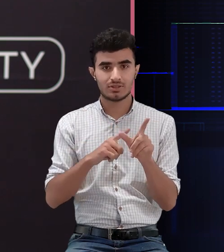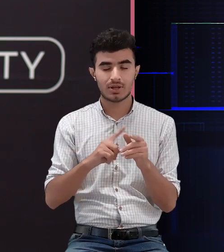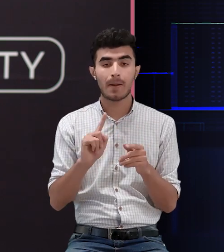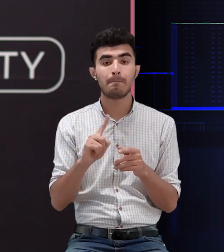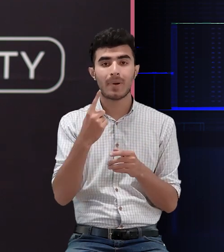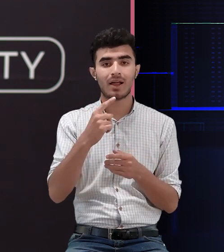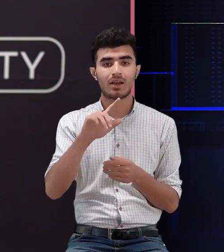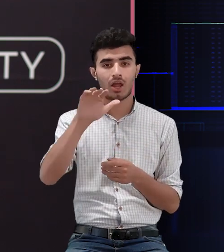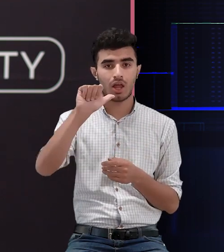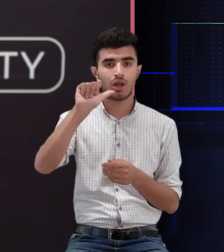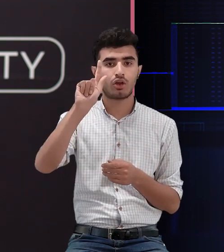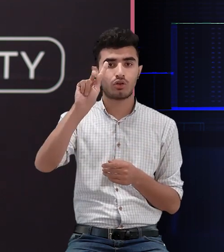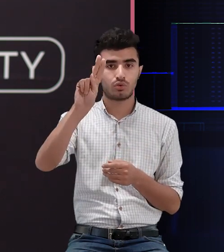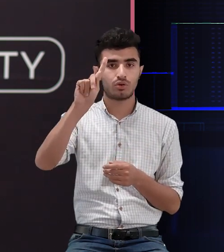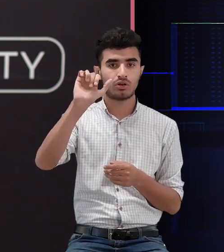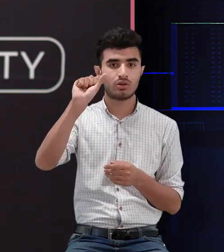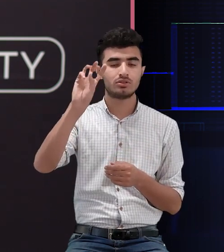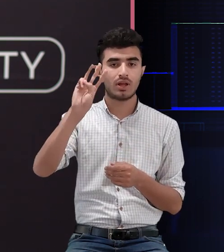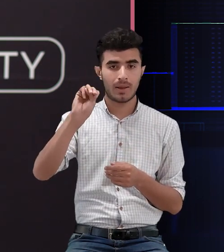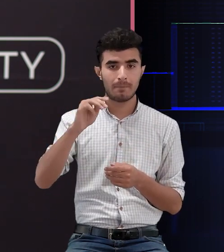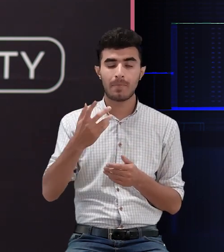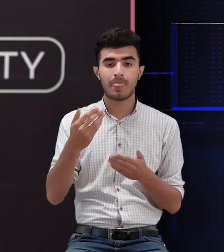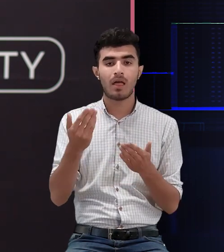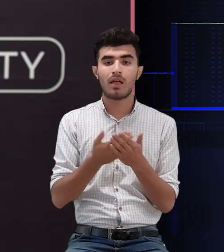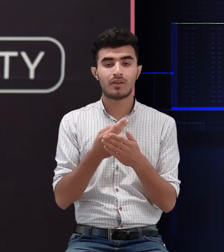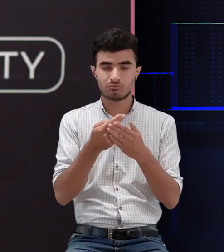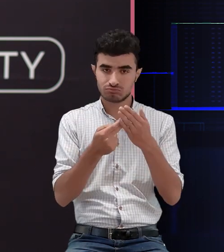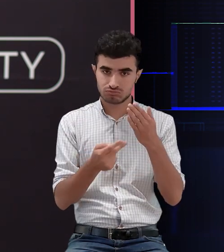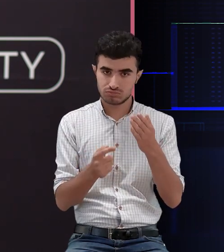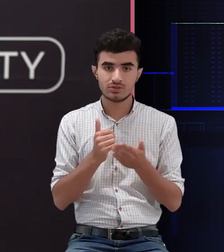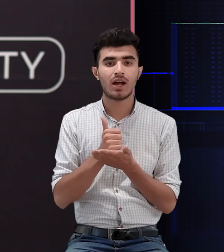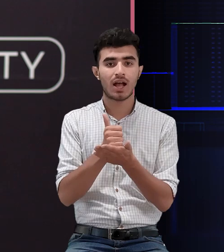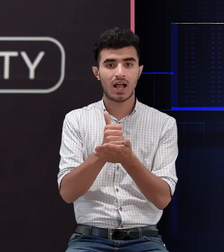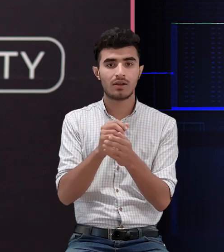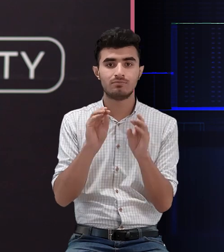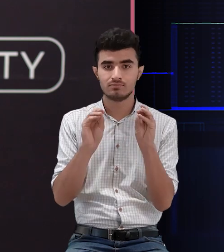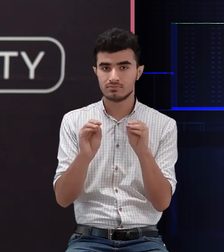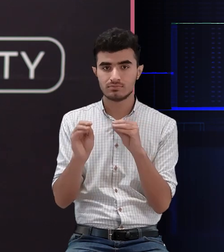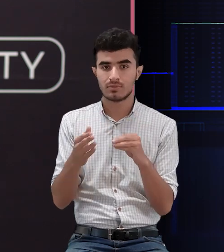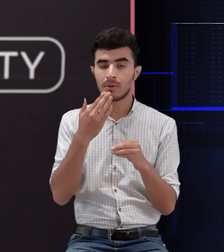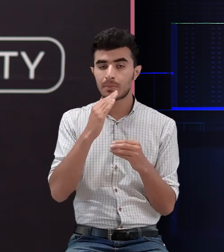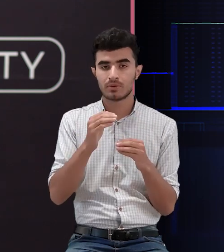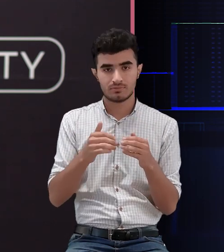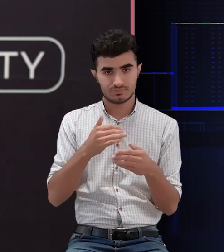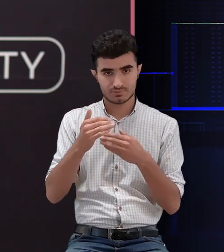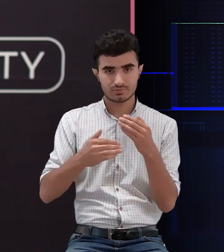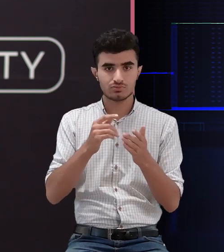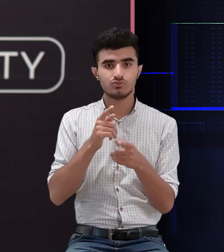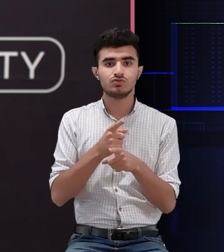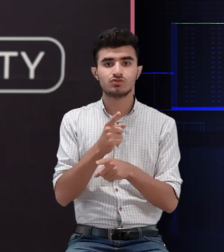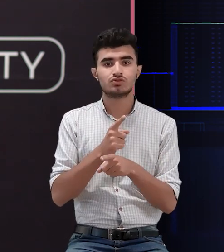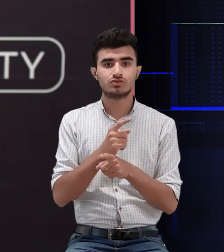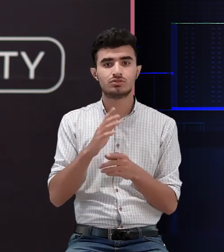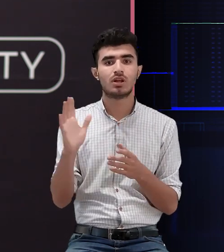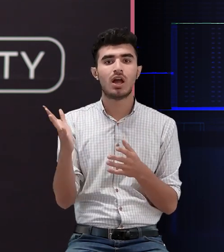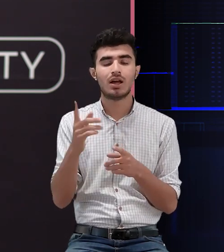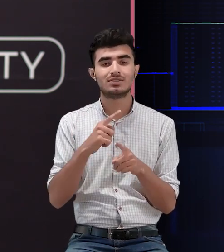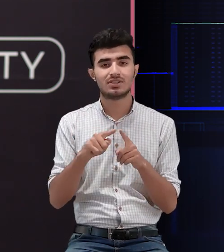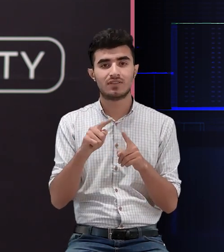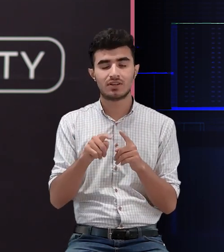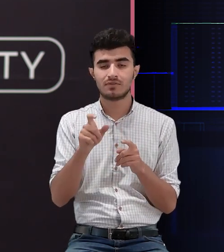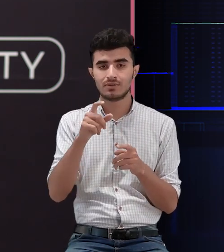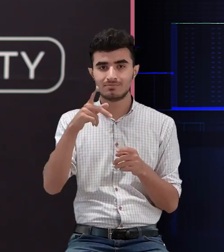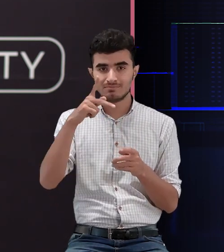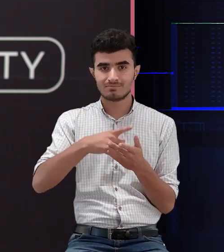پہلو آٹزم کا آگے لے کے چلیں گے تفصیل میں، اور آپ کو ہر پہلو کے بارے میں اس طرح سے آگاہ کریں گے، اس طرح